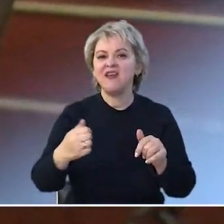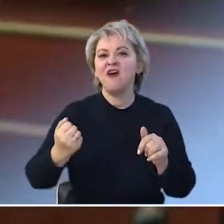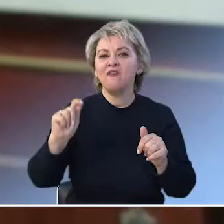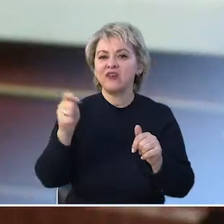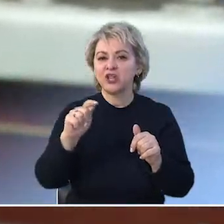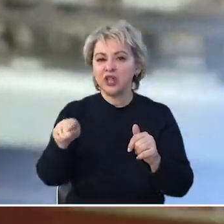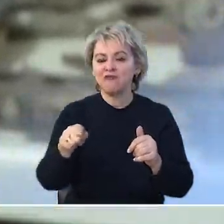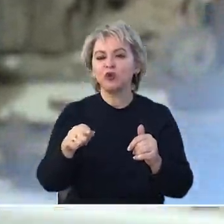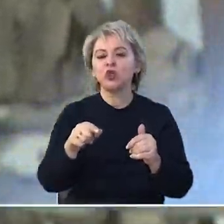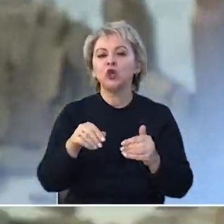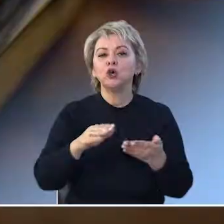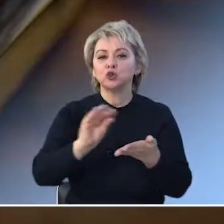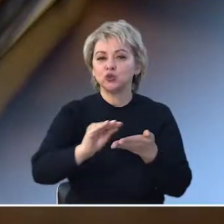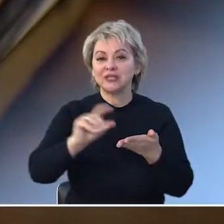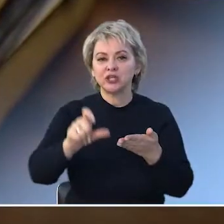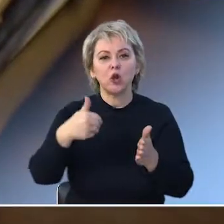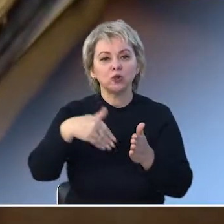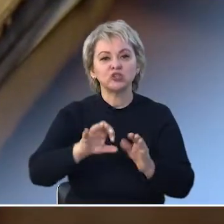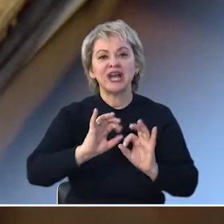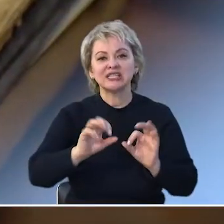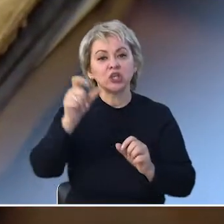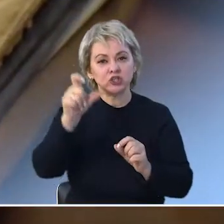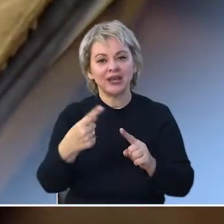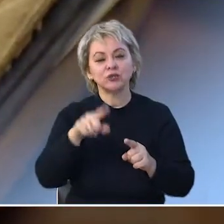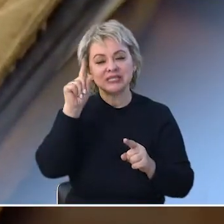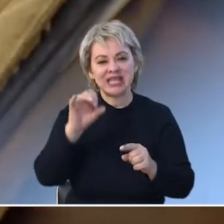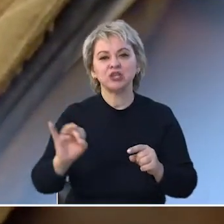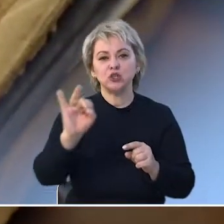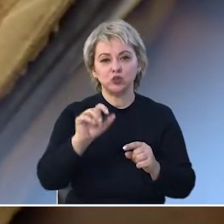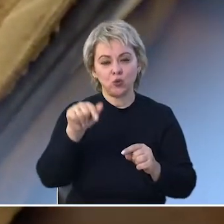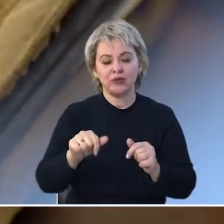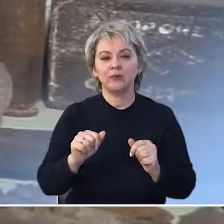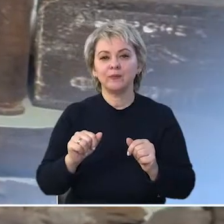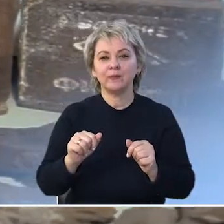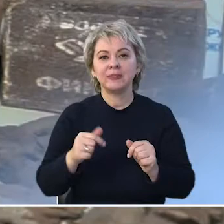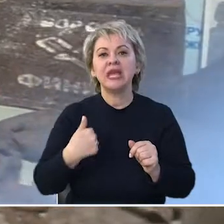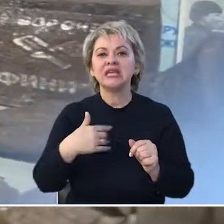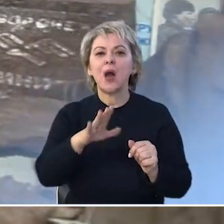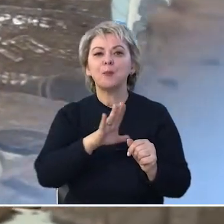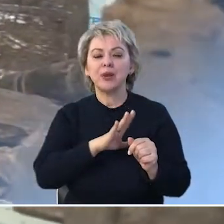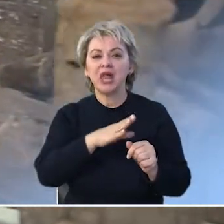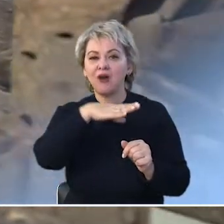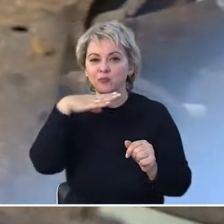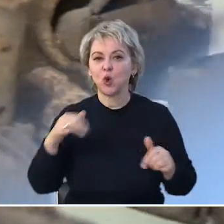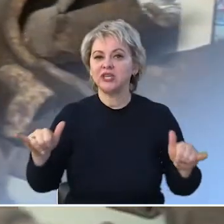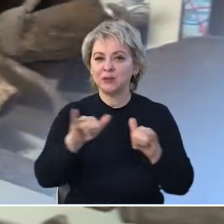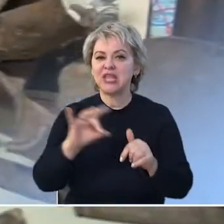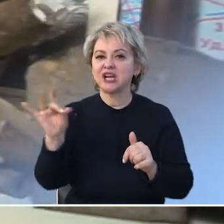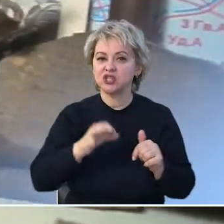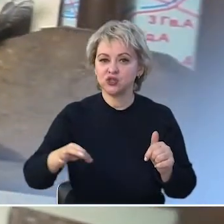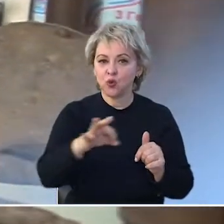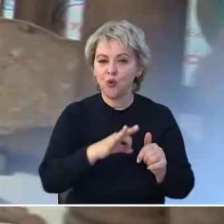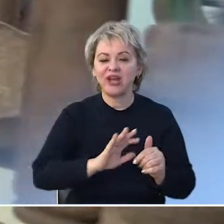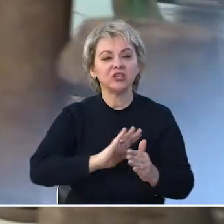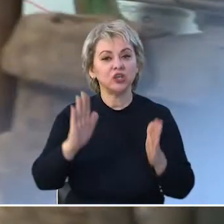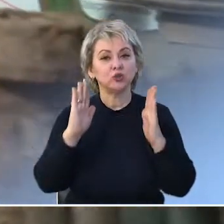журналистики, лучше всего расскажет человек, который знает эту историю. Я была во многих музеях